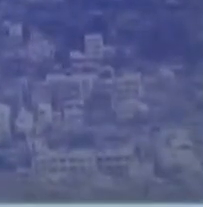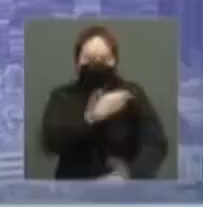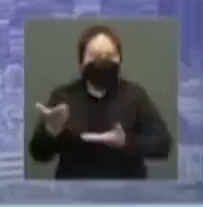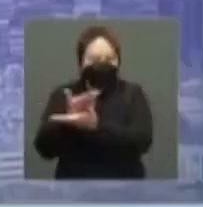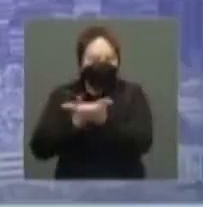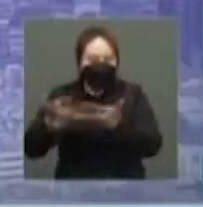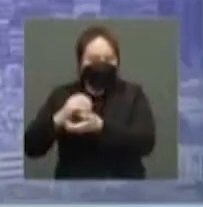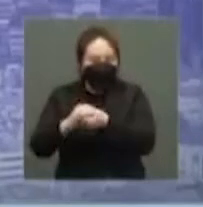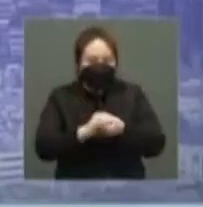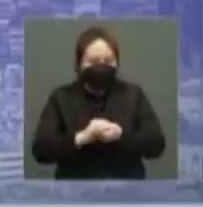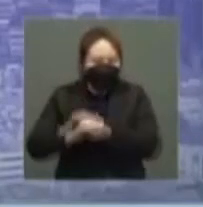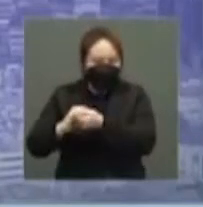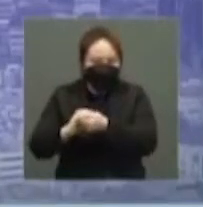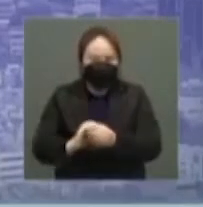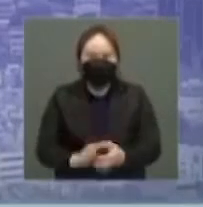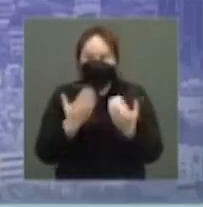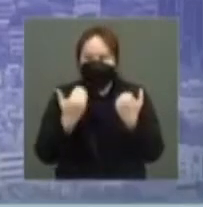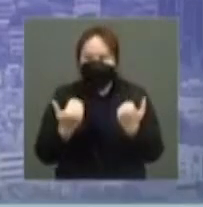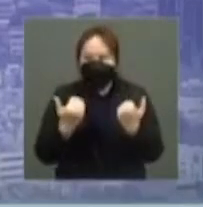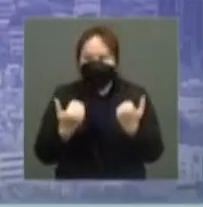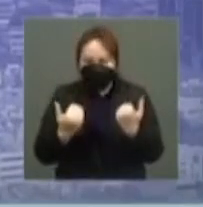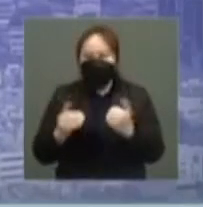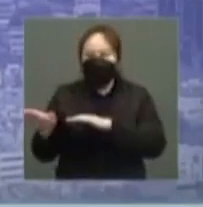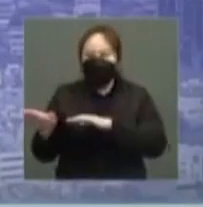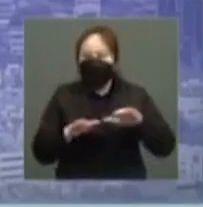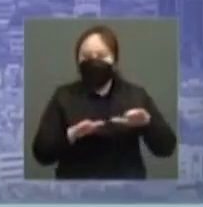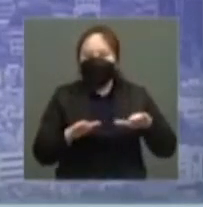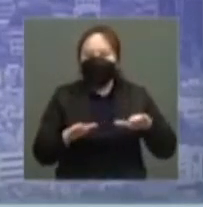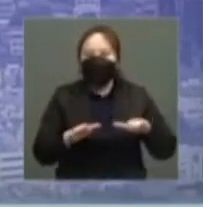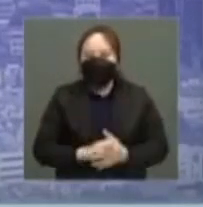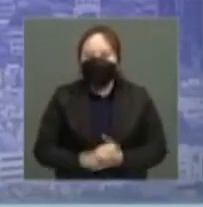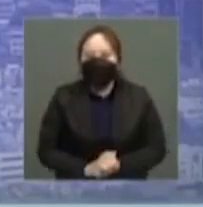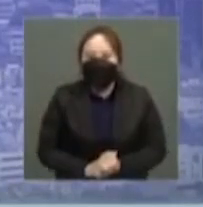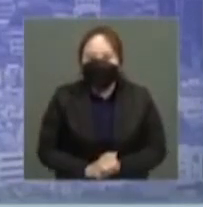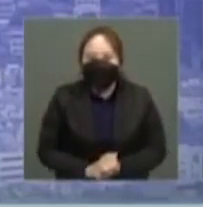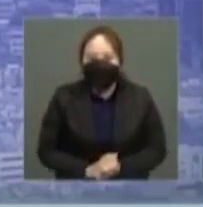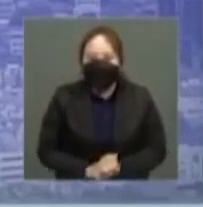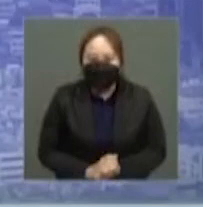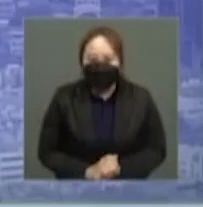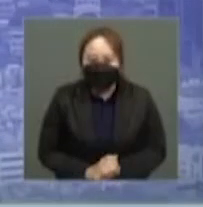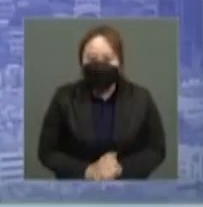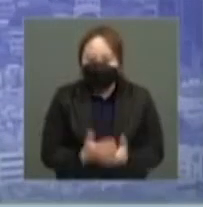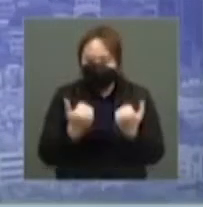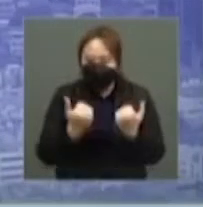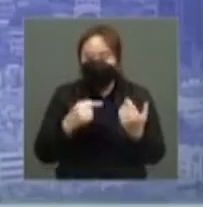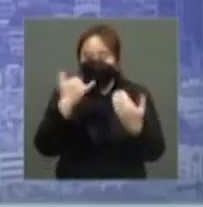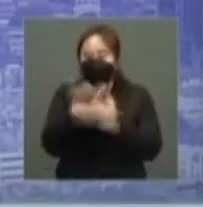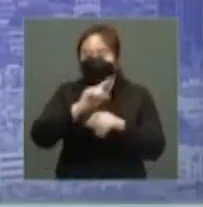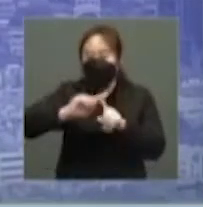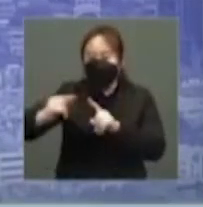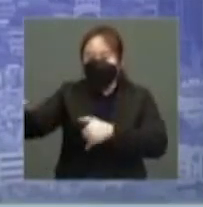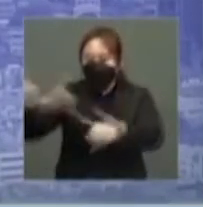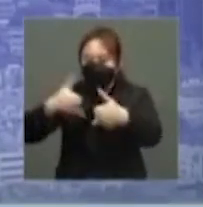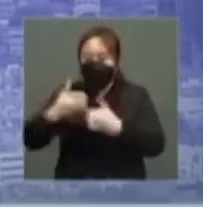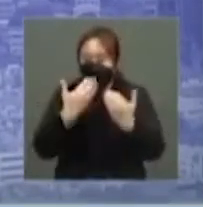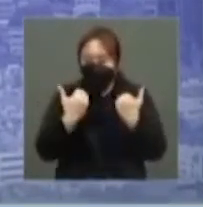ยังค่ะ ยังโอเค ม าต่อเลยค่ะ ซึ่งนายกก็มาแถลงการประชุมนะครับกับสบค.นะครับนายกฝากถึงประชาชนว่าจากการที่ได้ระบุว่